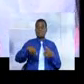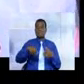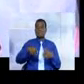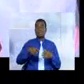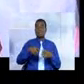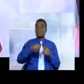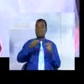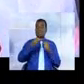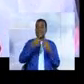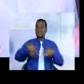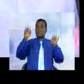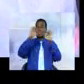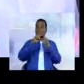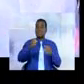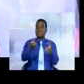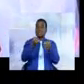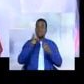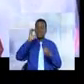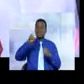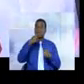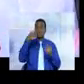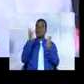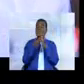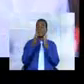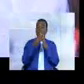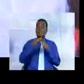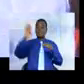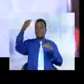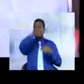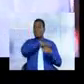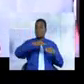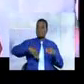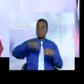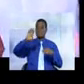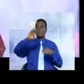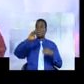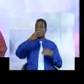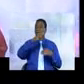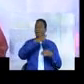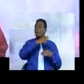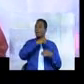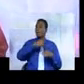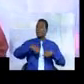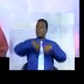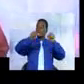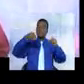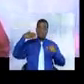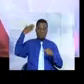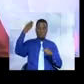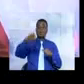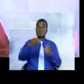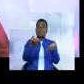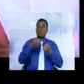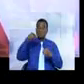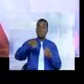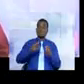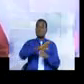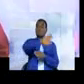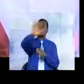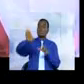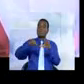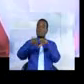très fort et je voudrais féliciter le ministre et les membres du gouvernement et dire que nous continuerons. Nous voulons que partout en